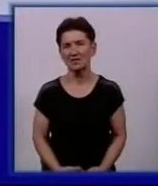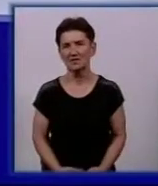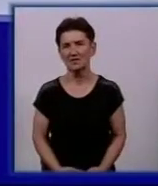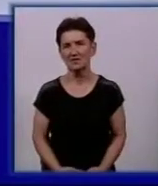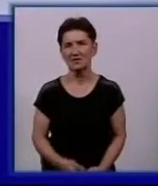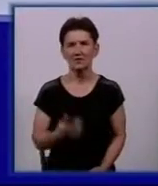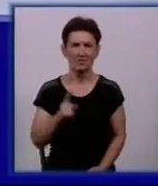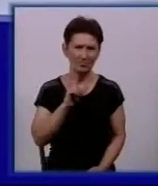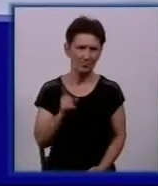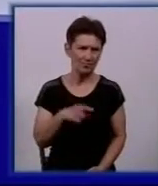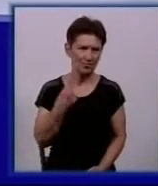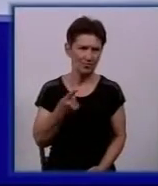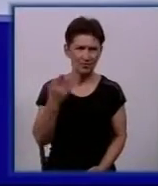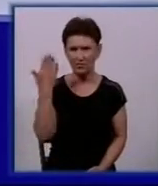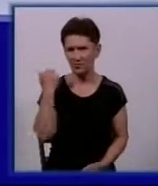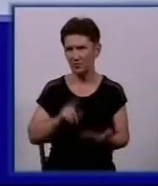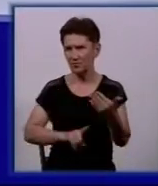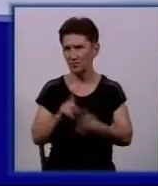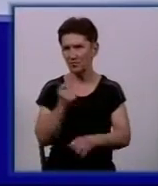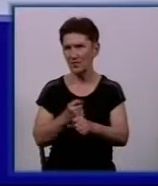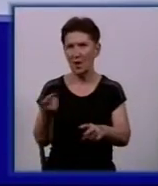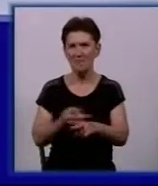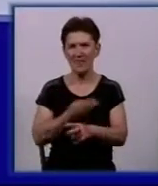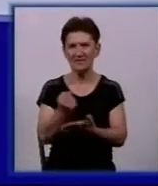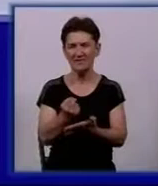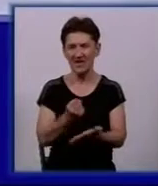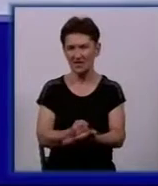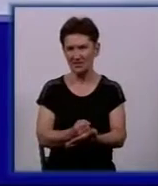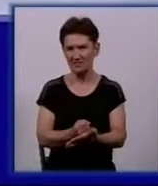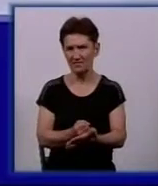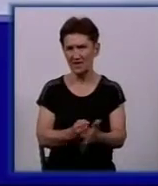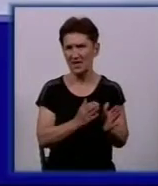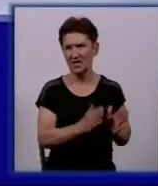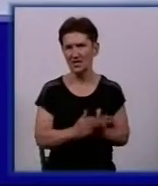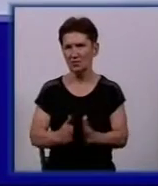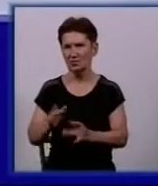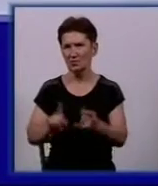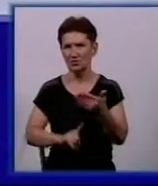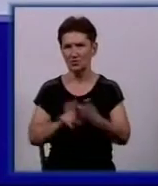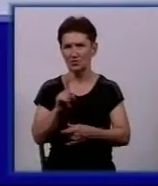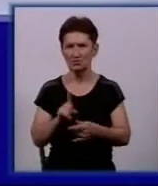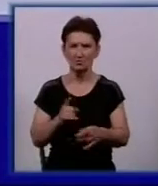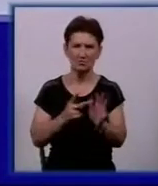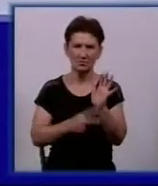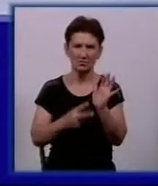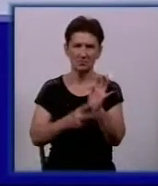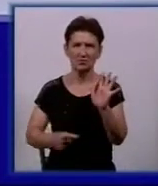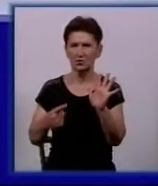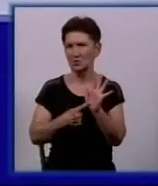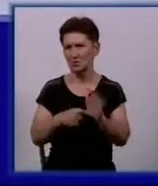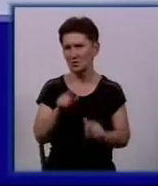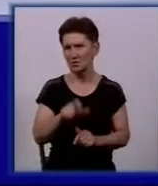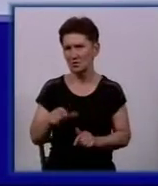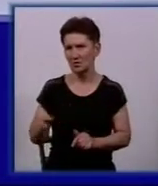Рік без візу. Рік тому в Україні запрацював безвізовий режим з країнами Євросоюзу. З початку його запровадження 76 тисяч